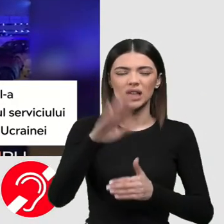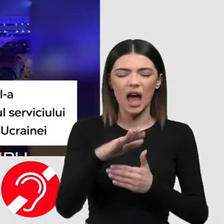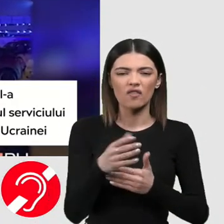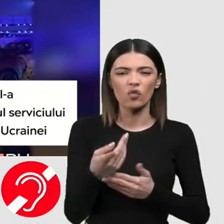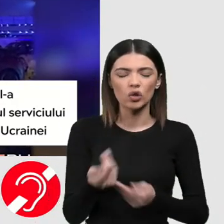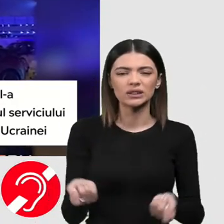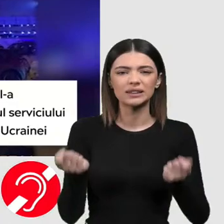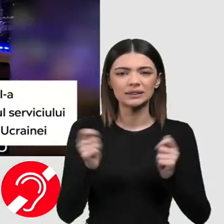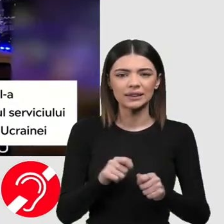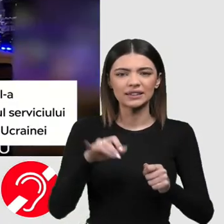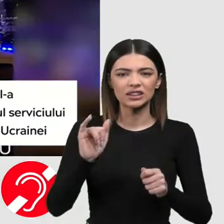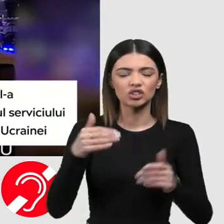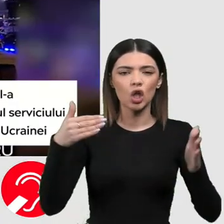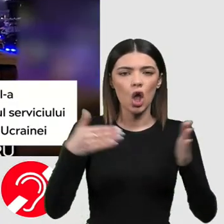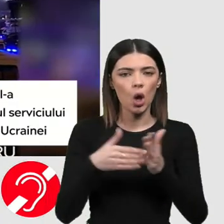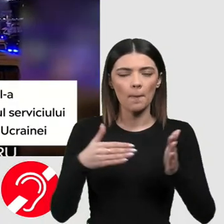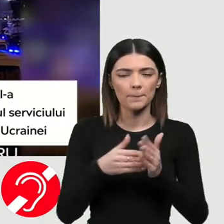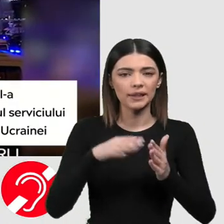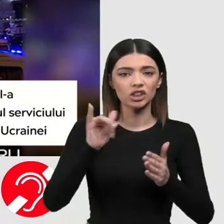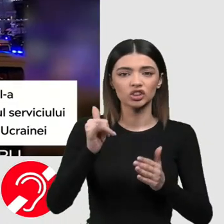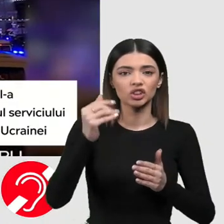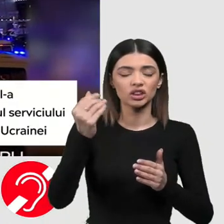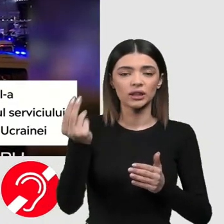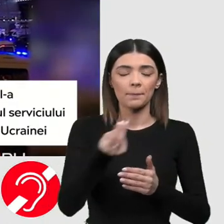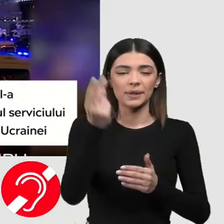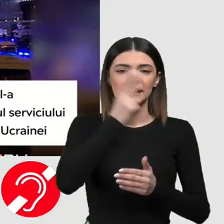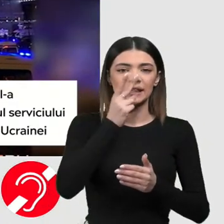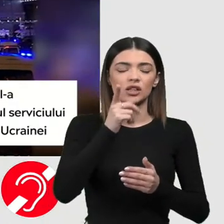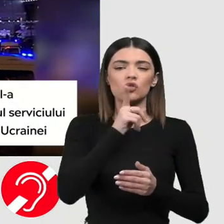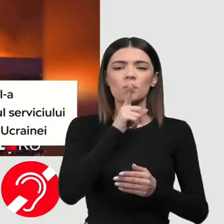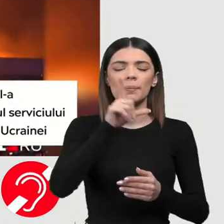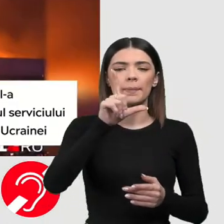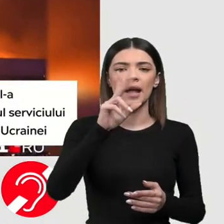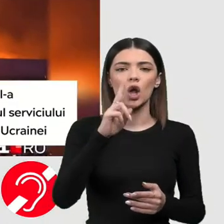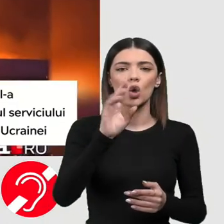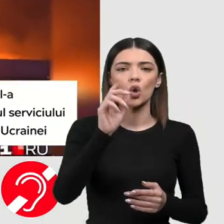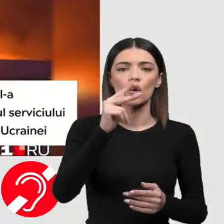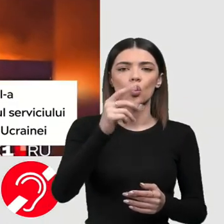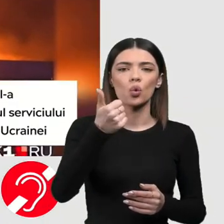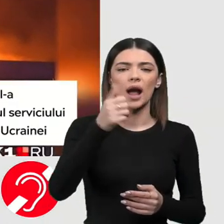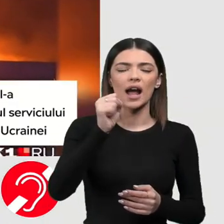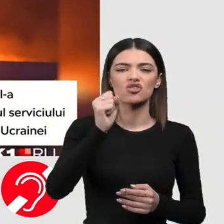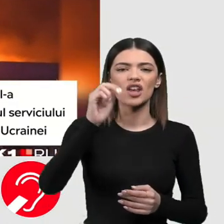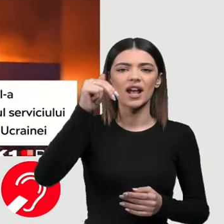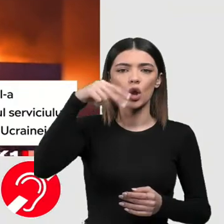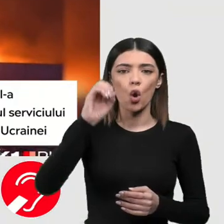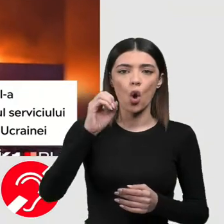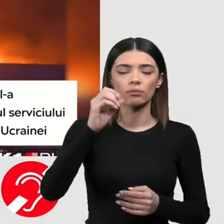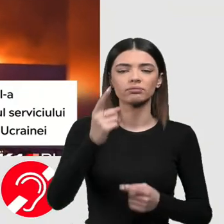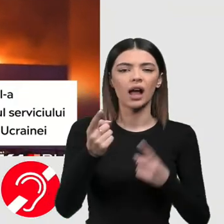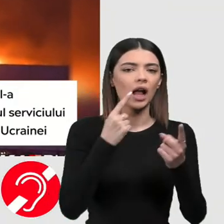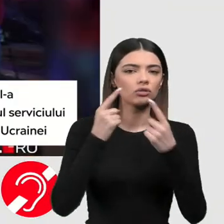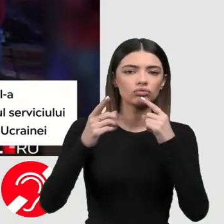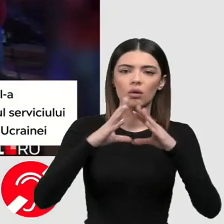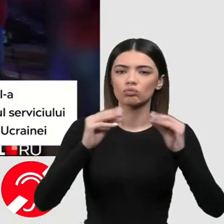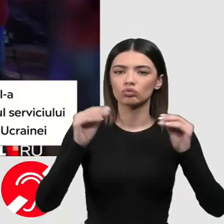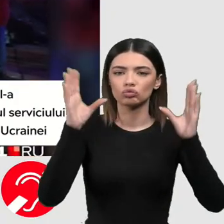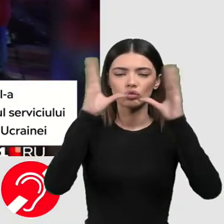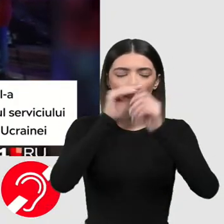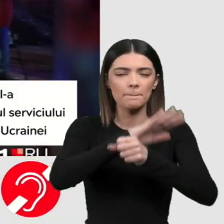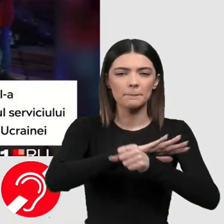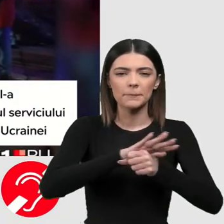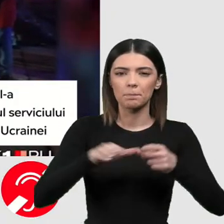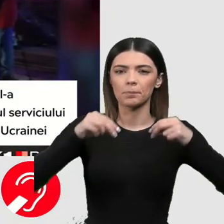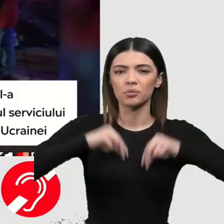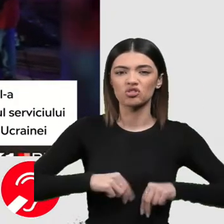fost oprită. Chiar Lukashenko a spus că a vorbit toată noaptea cu Putin la telefon să se